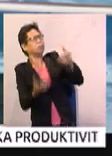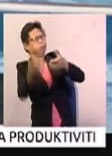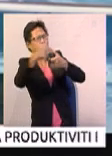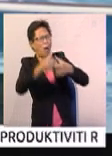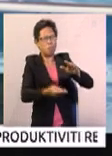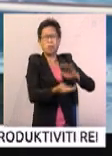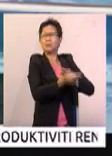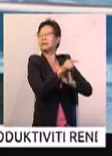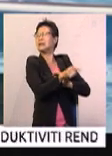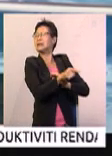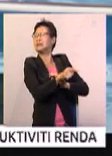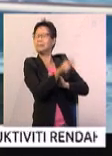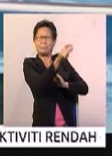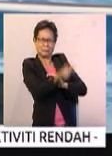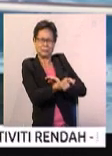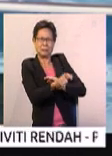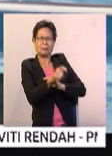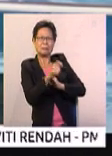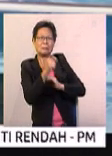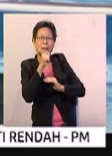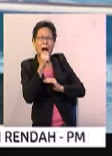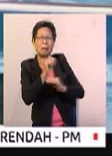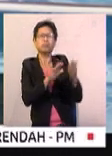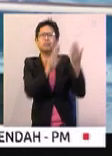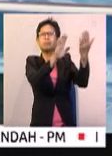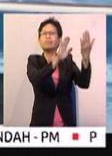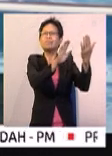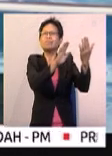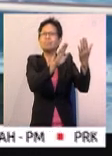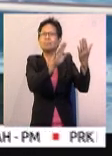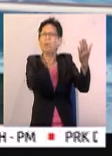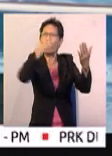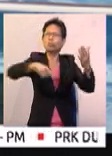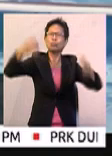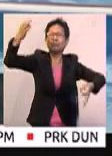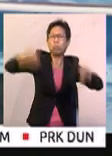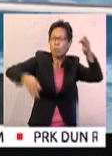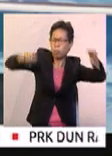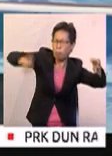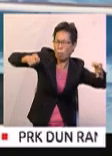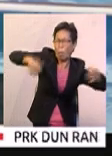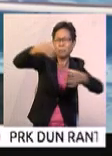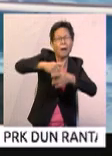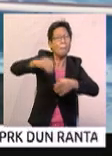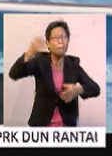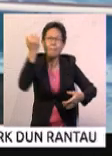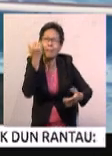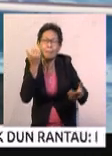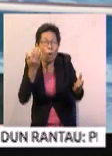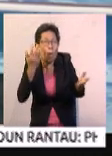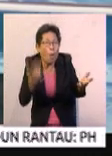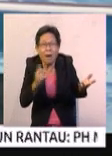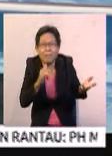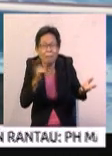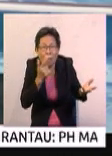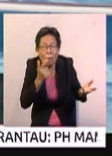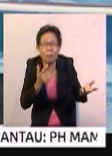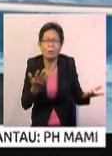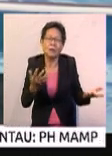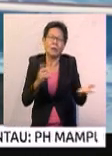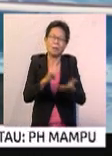dengan rasuah tidak dihadapkan untuk dibicarakan dalam mahkamah. Ini soalan